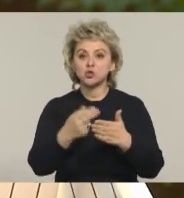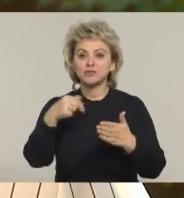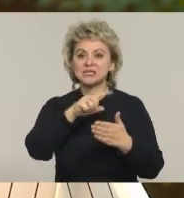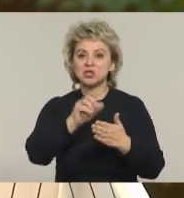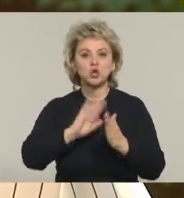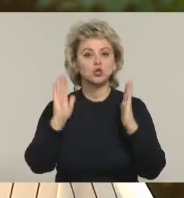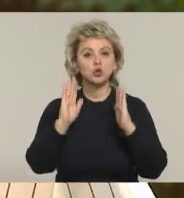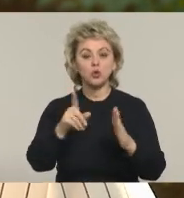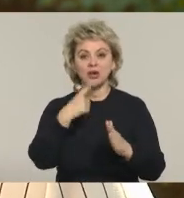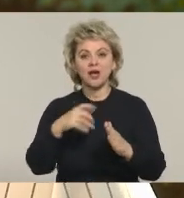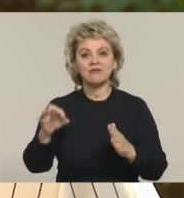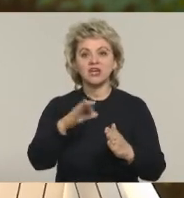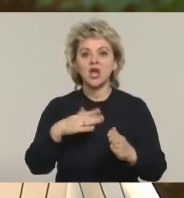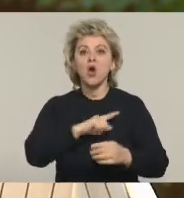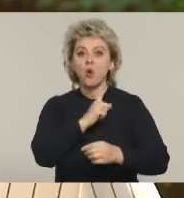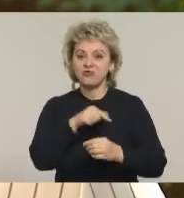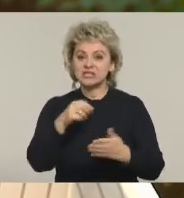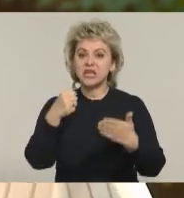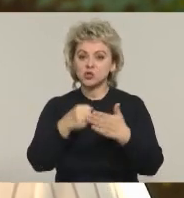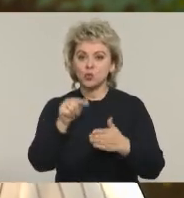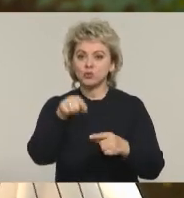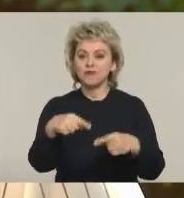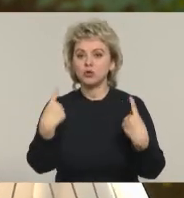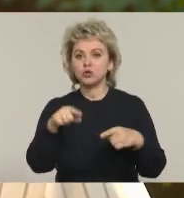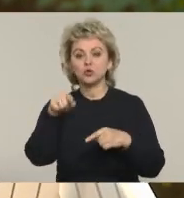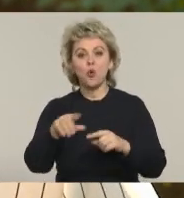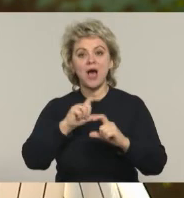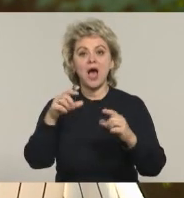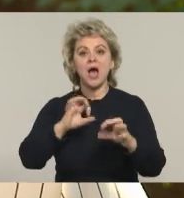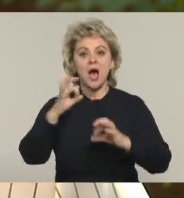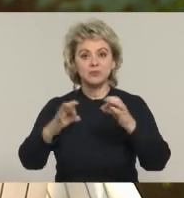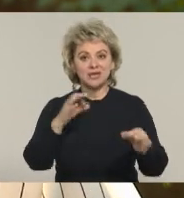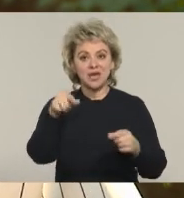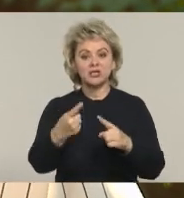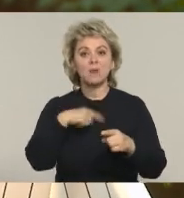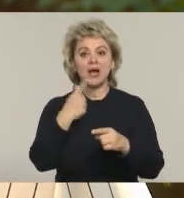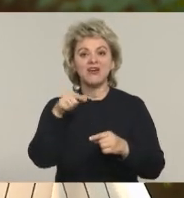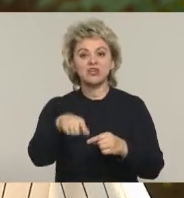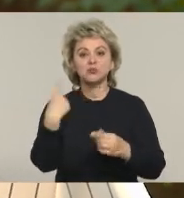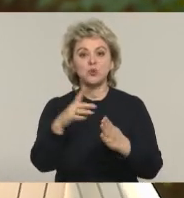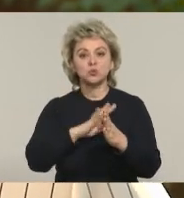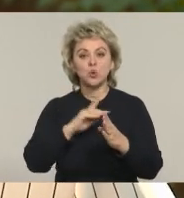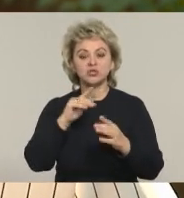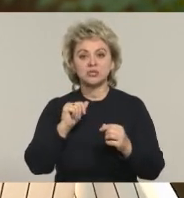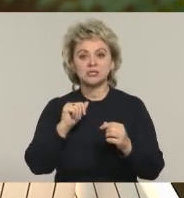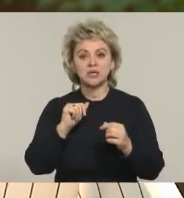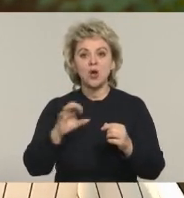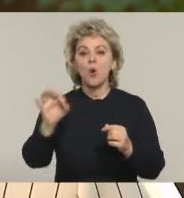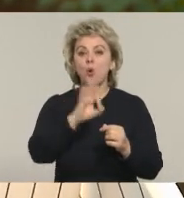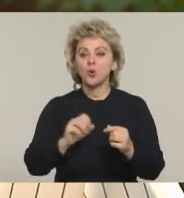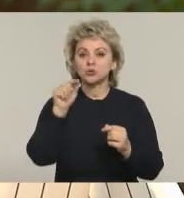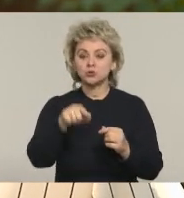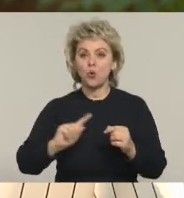не только говоря о физической доступности того или иного объекта. Мы сегодня говорим в первую очередь о